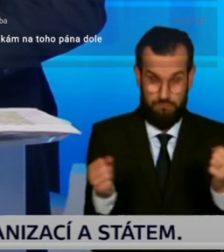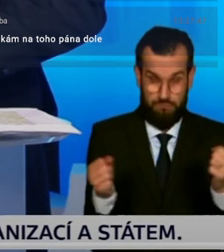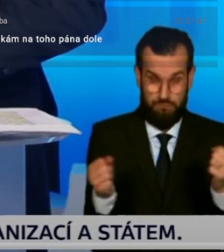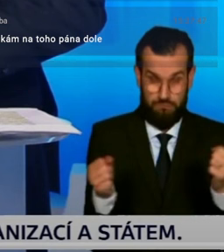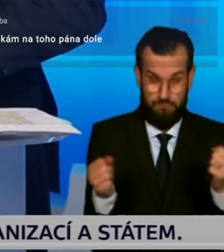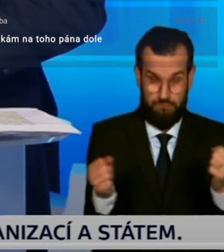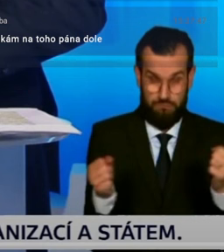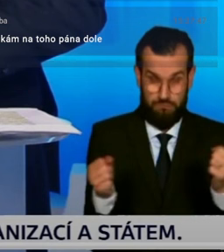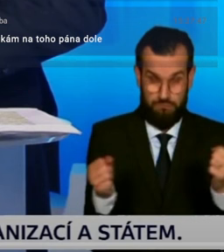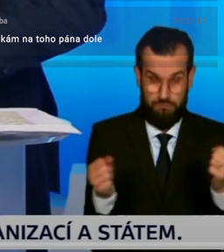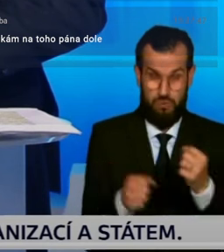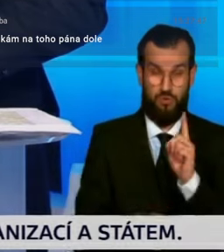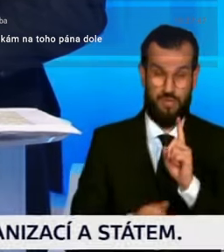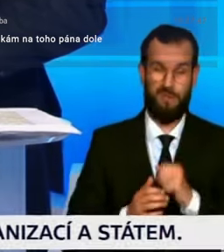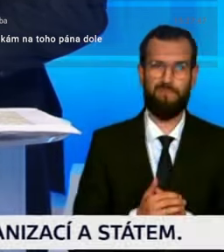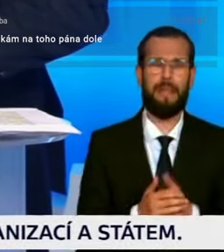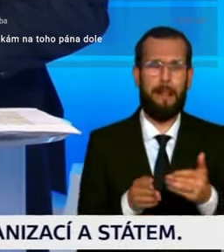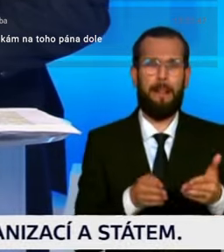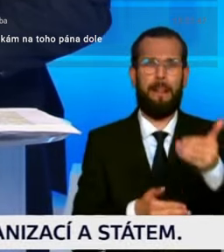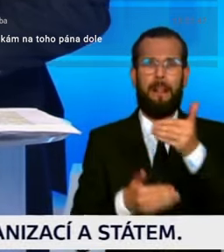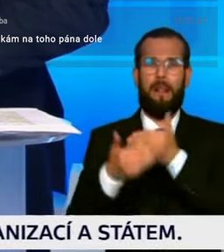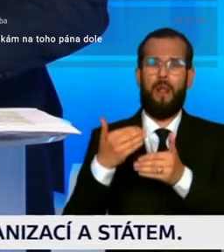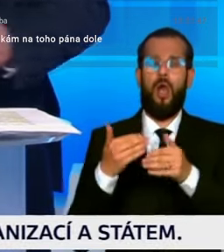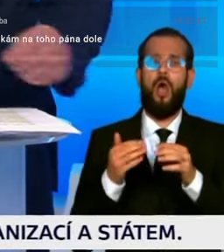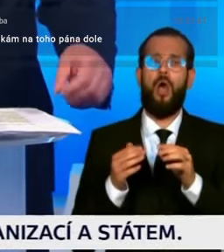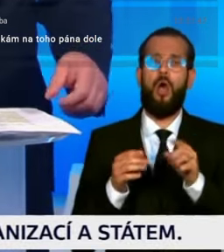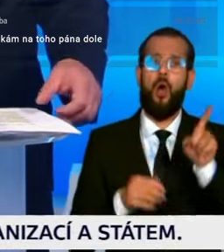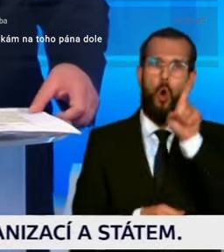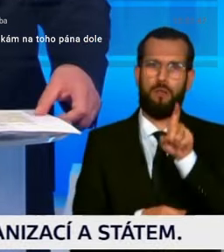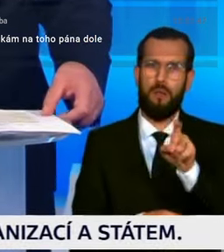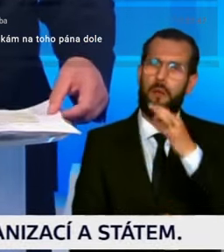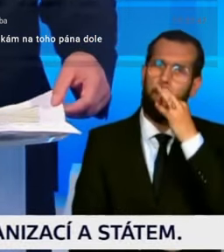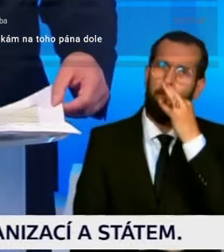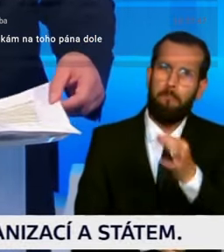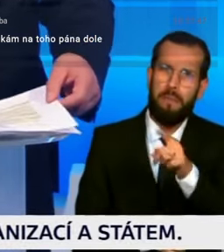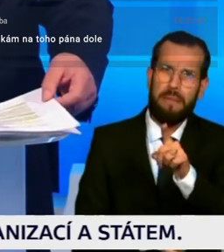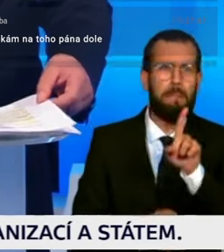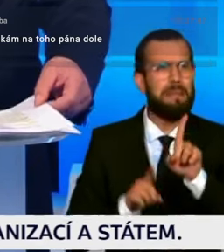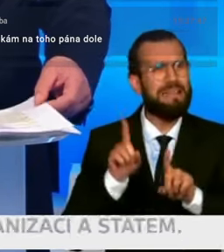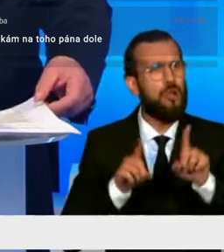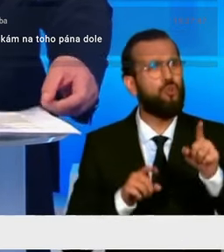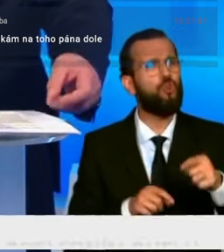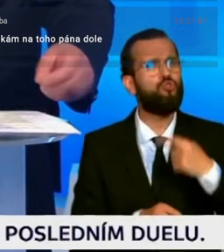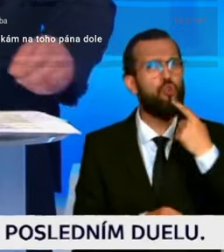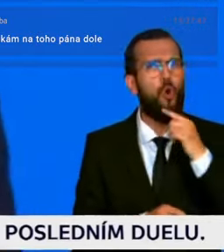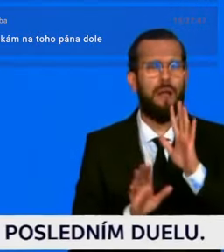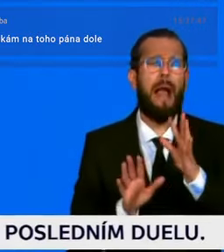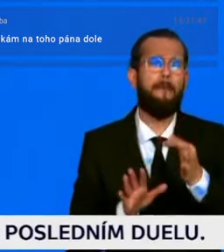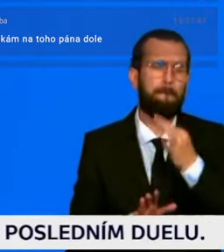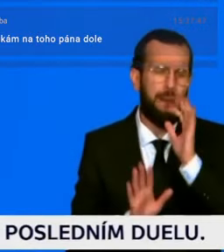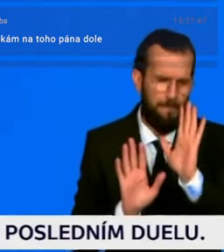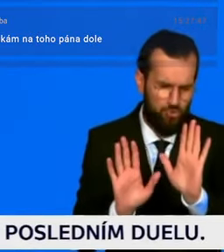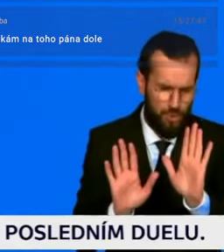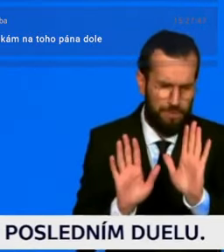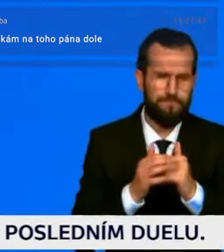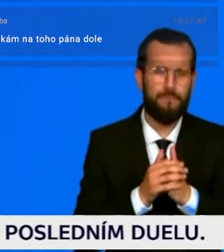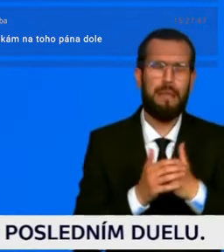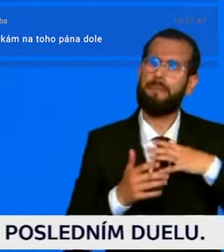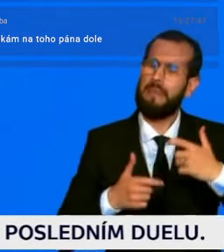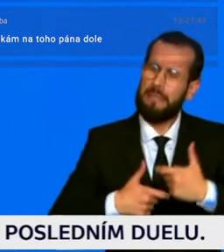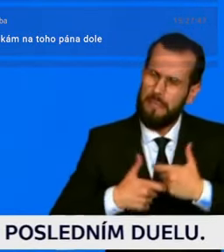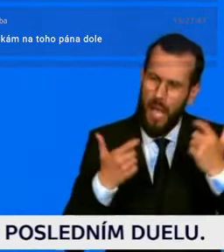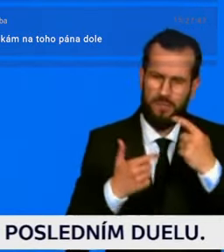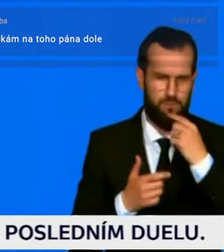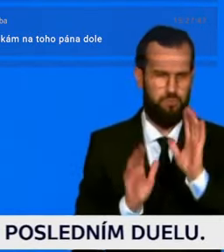nie uniká otázke sú pre vás problémom niektoré vyjadrenia pá Áno Prepáčte Áno chcem chcem celkom jasne